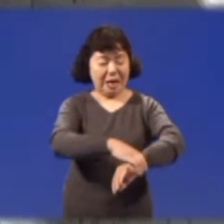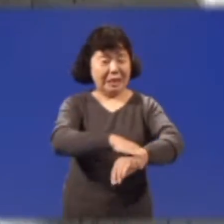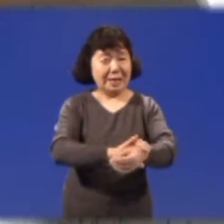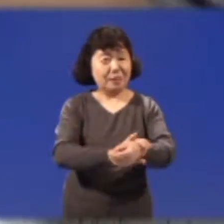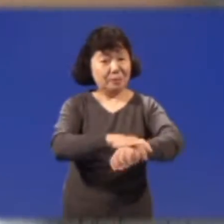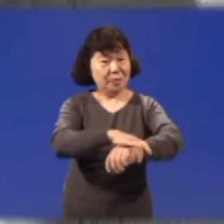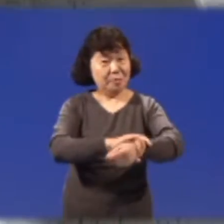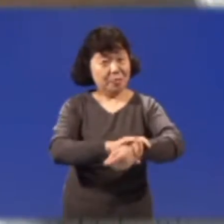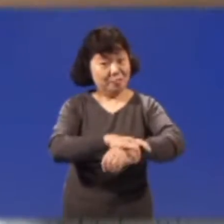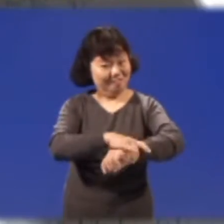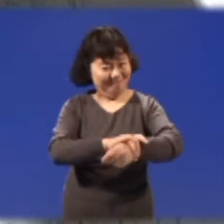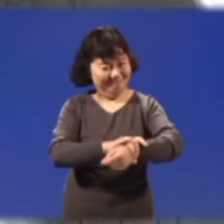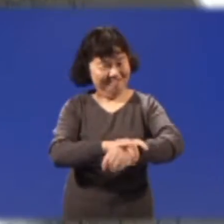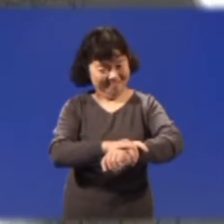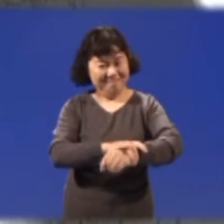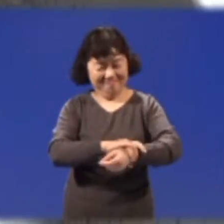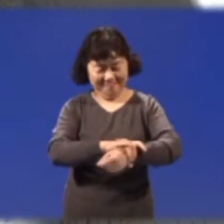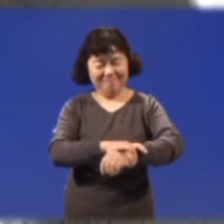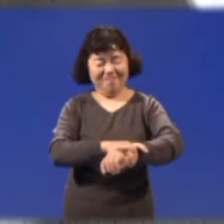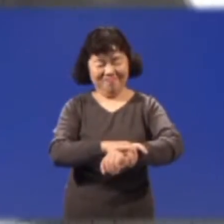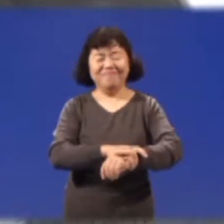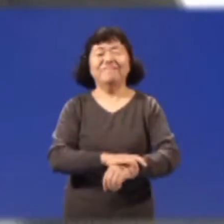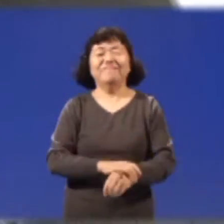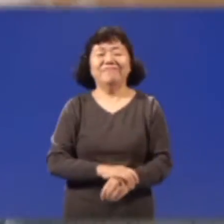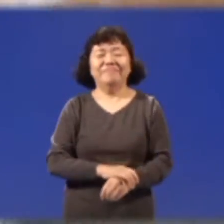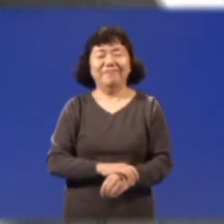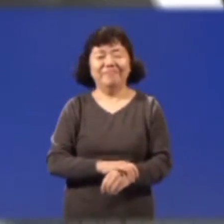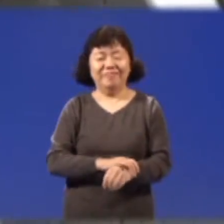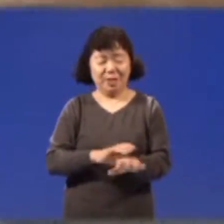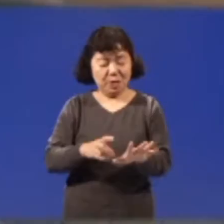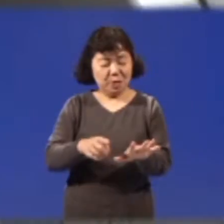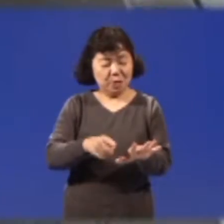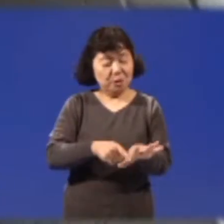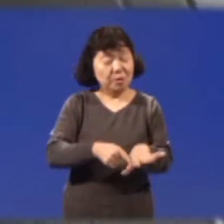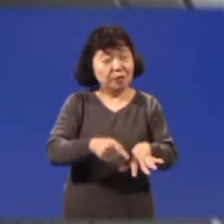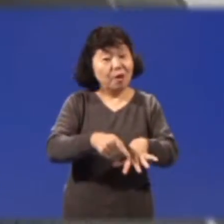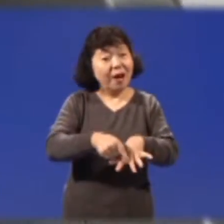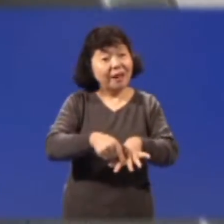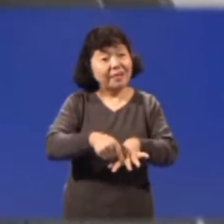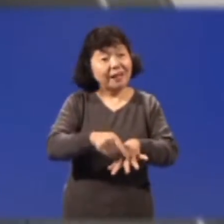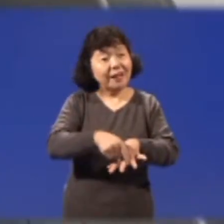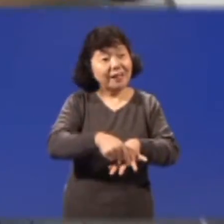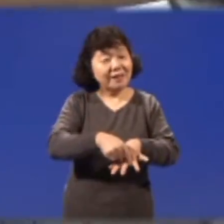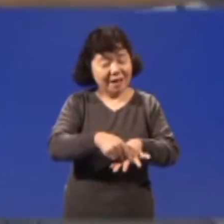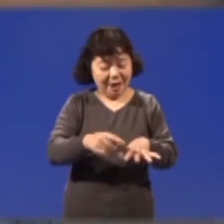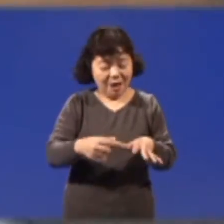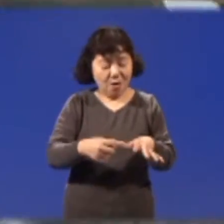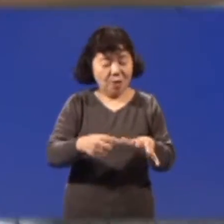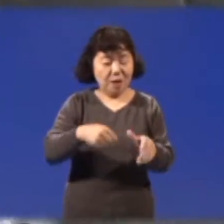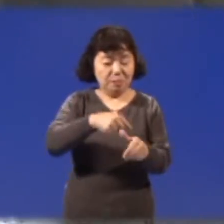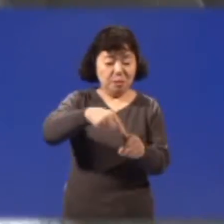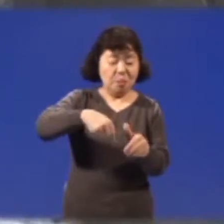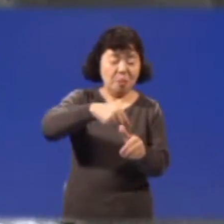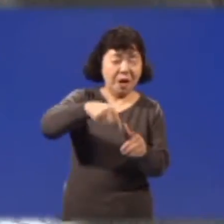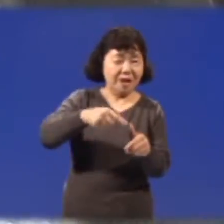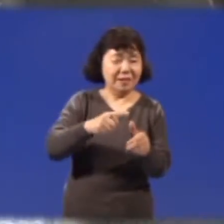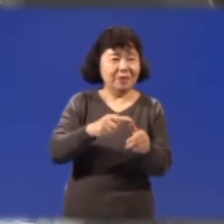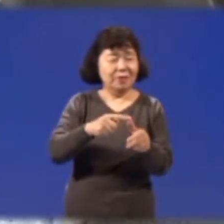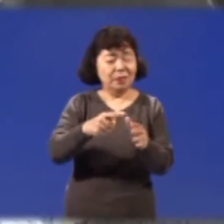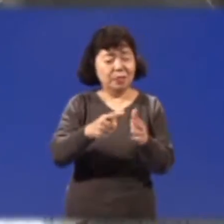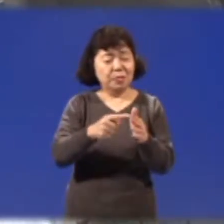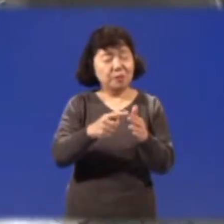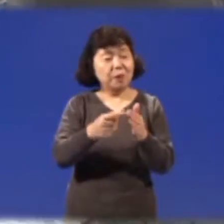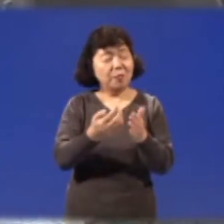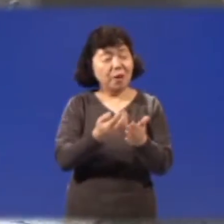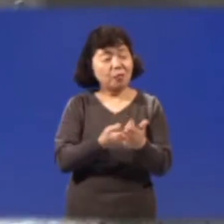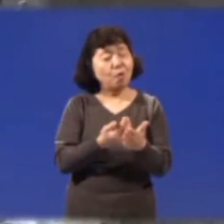手首までしっかりと洗いましょう。指の間や親指の周り、 爪の間は特